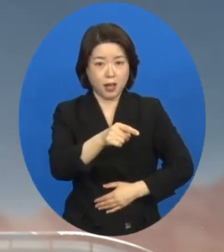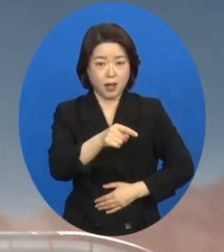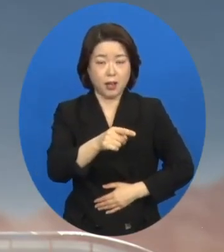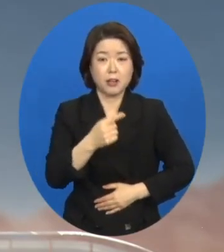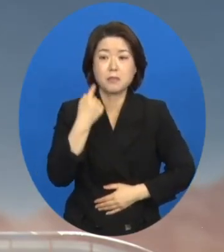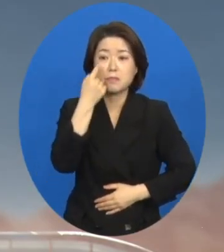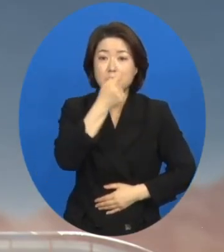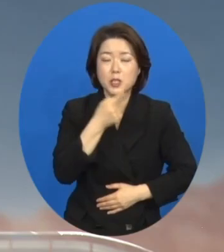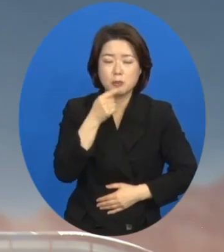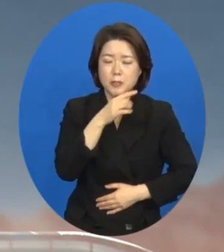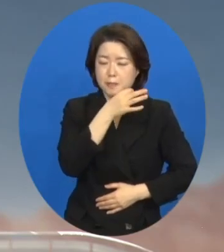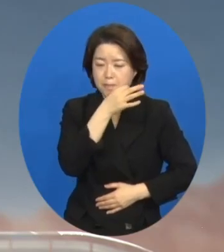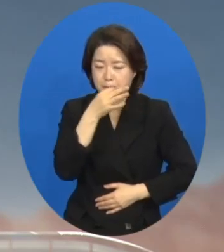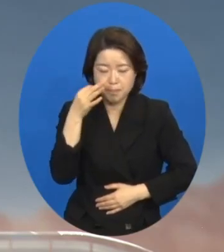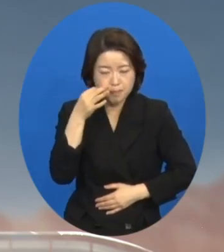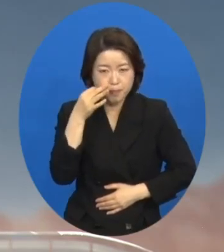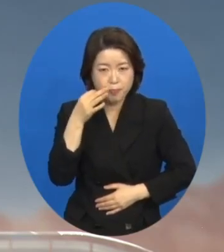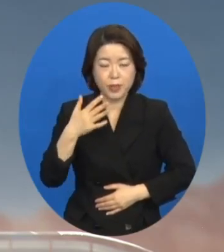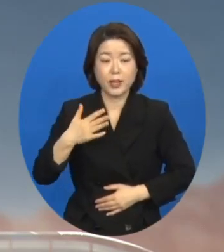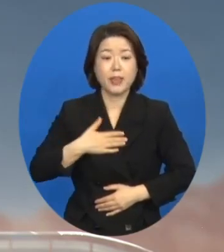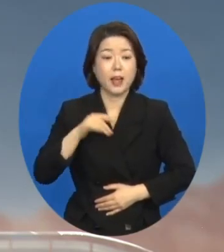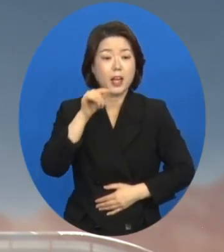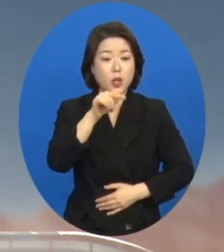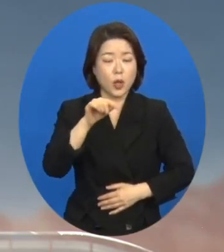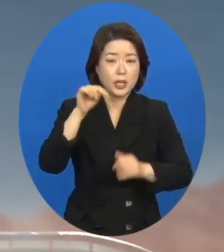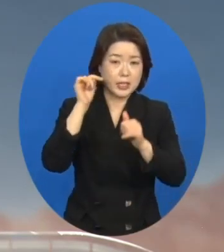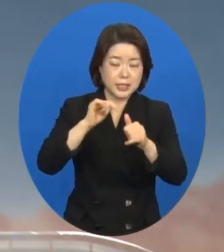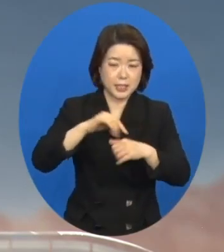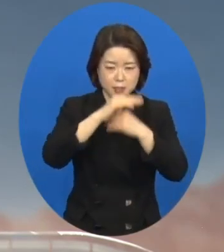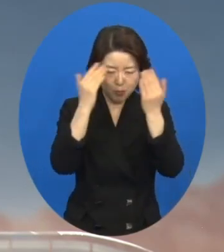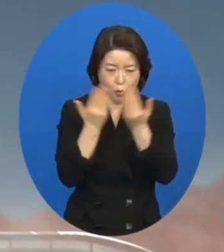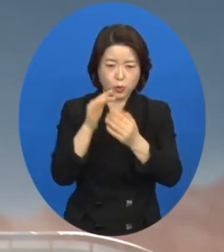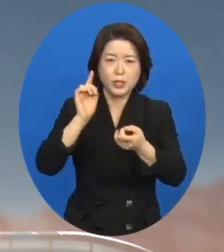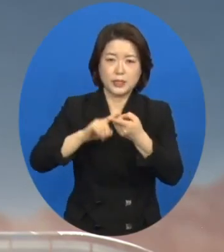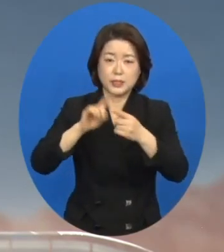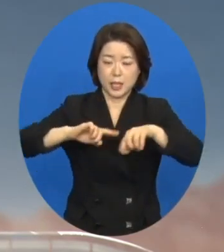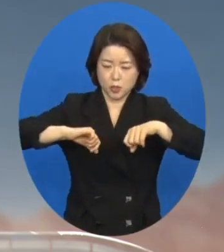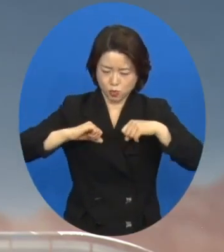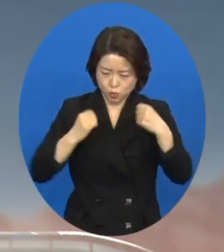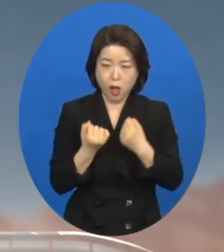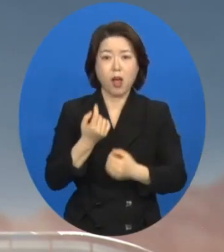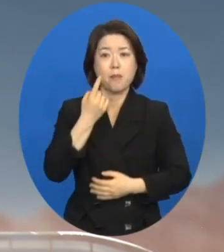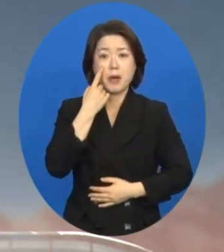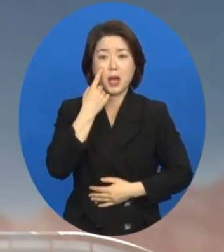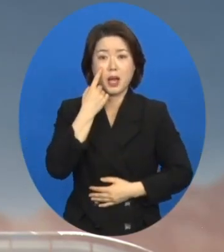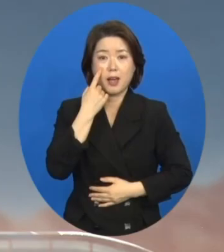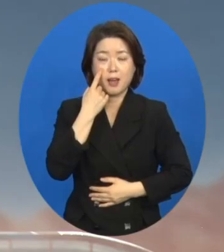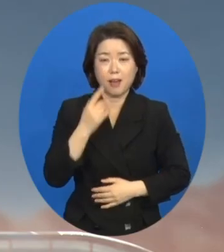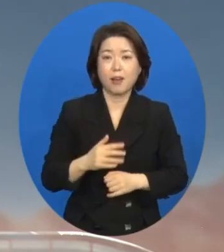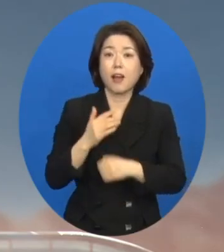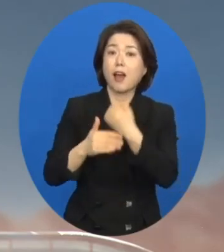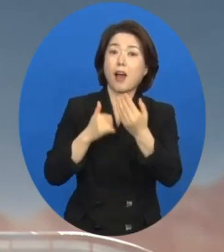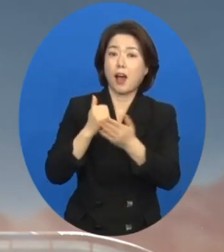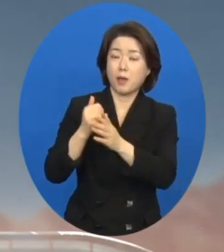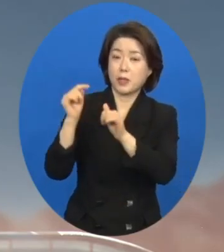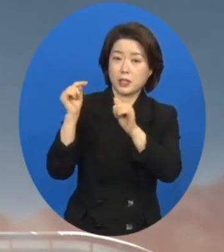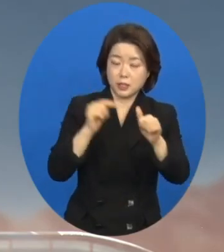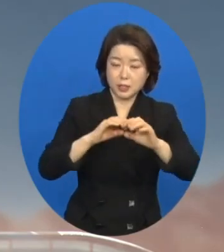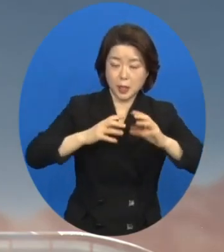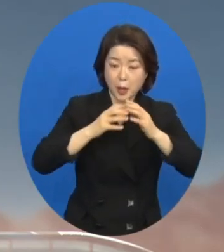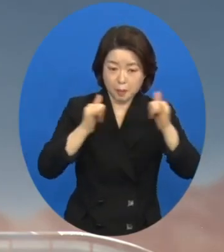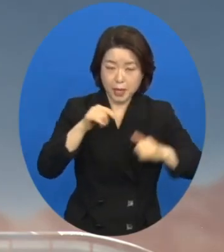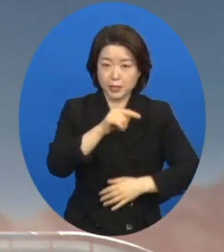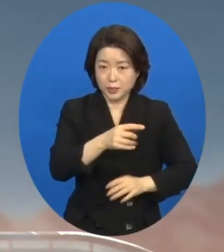입술을 닫고 그 다음에 내가 너에게 시키는 모든 것을 그대로 순종하고 복종해라. 하나님께서 그렇게 한 백성들을